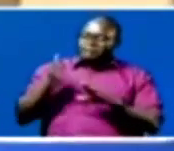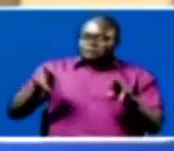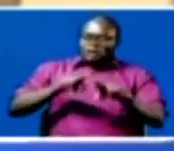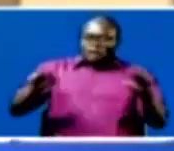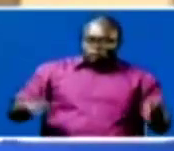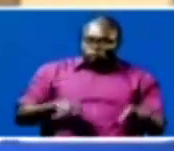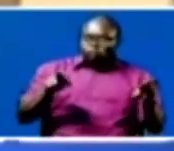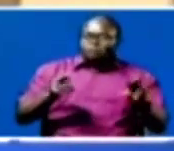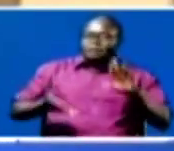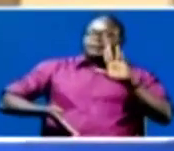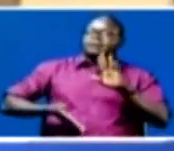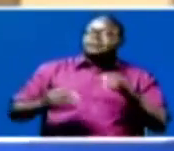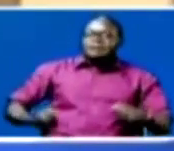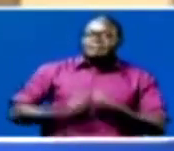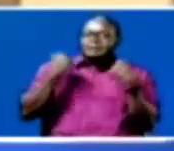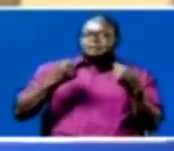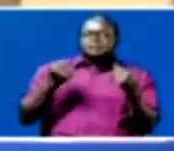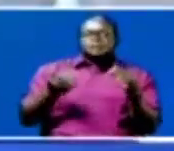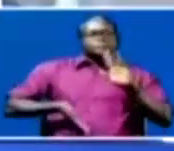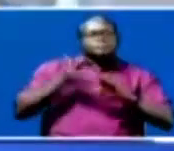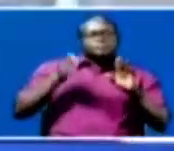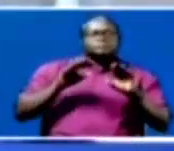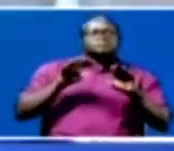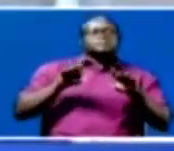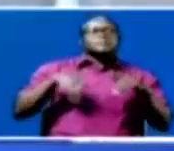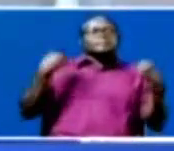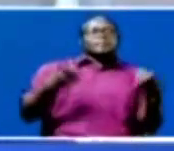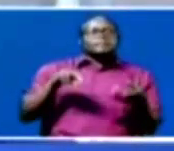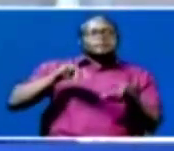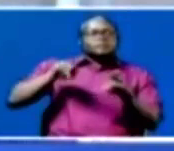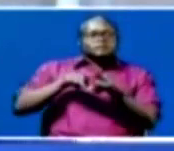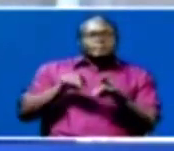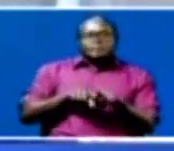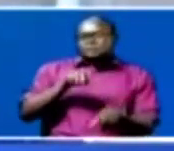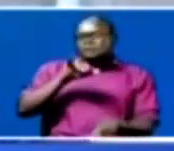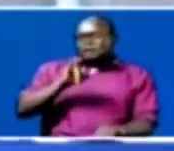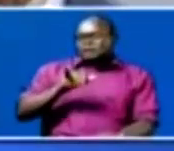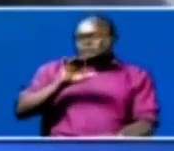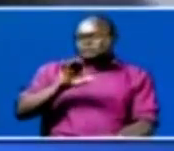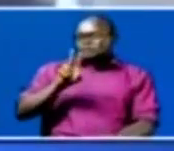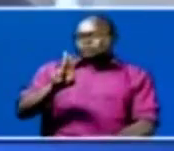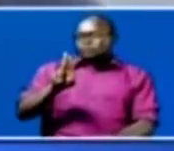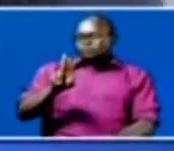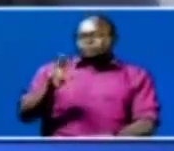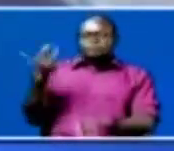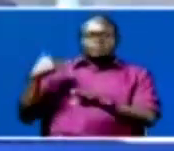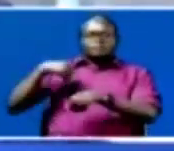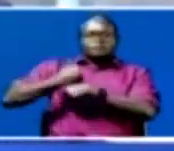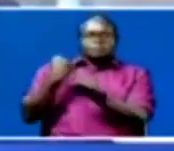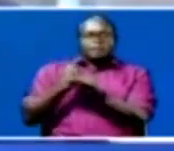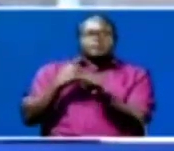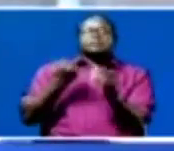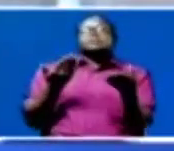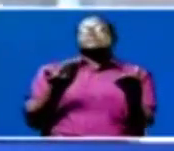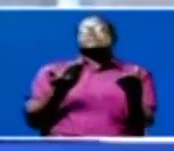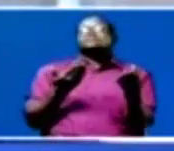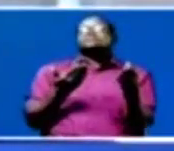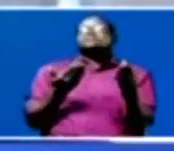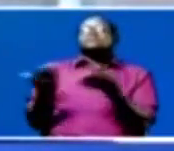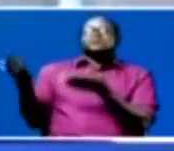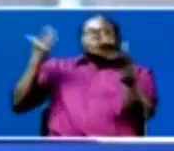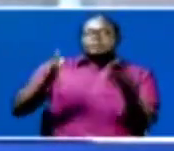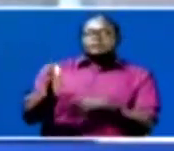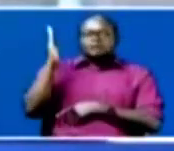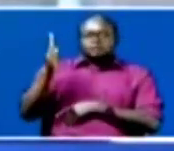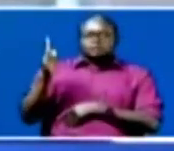room in accident and emergency department. It's like ICU. Kuna mapendekezo ilifanywa parliament kuleta security hapa